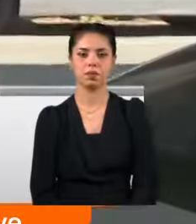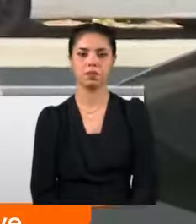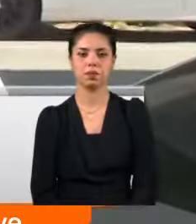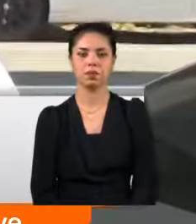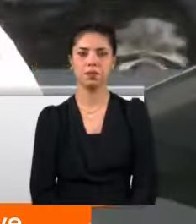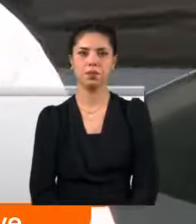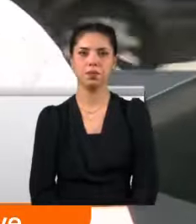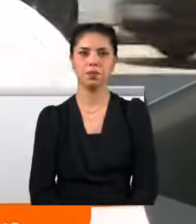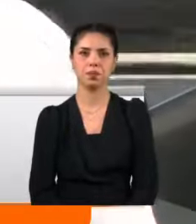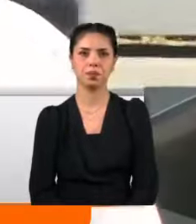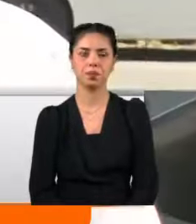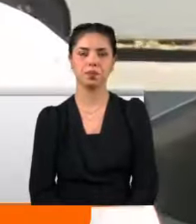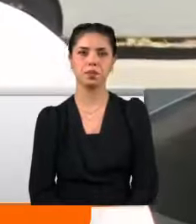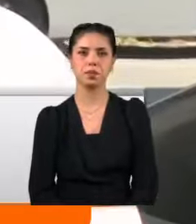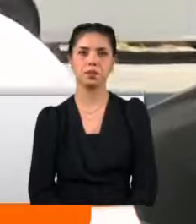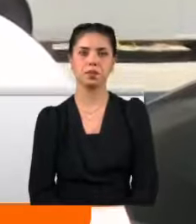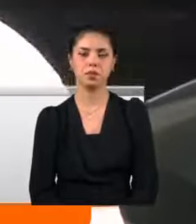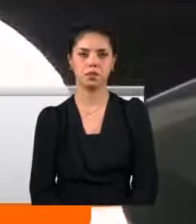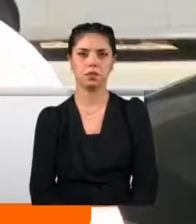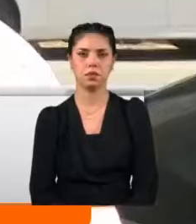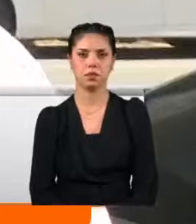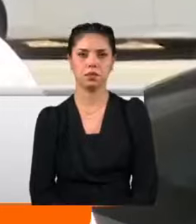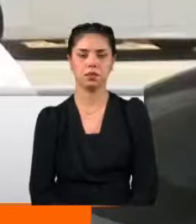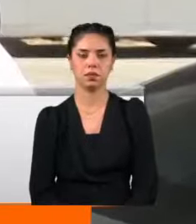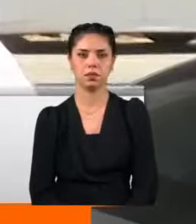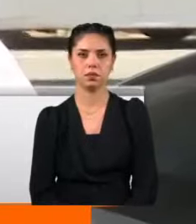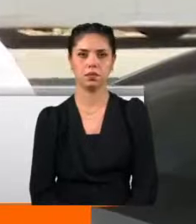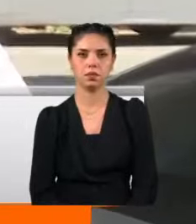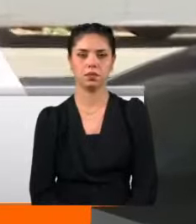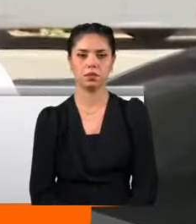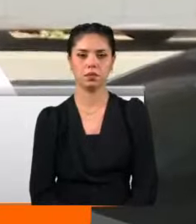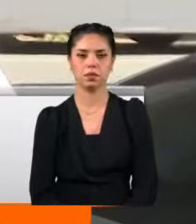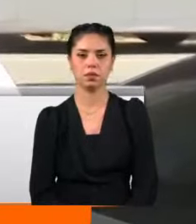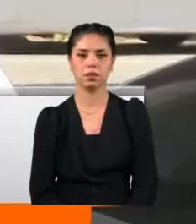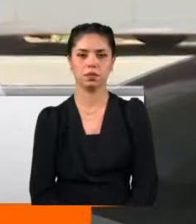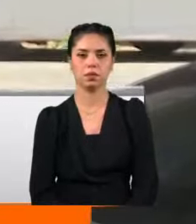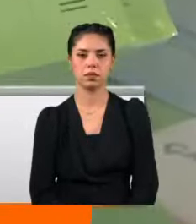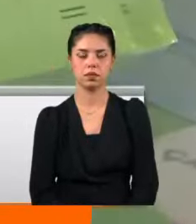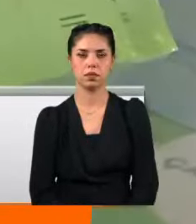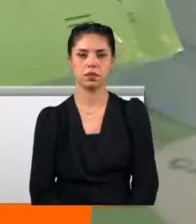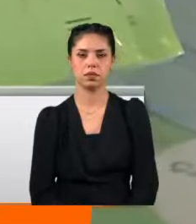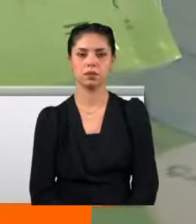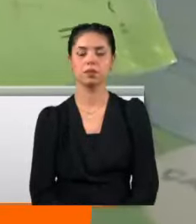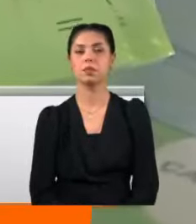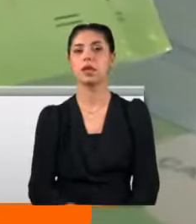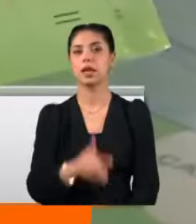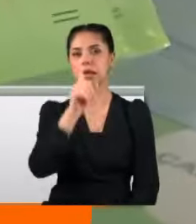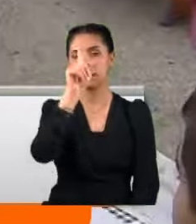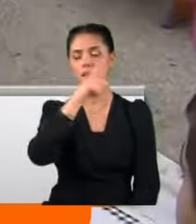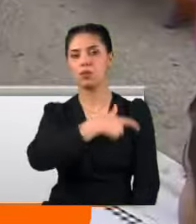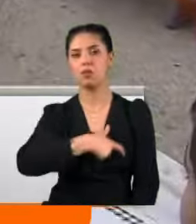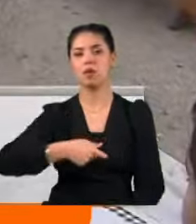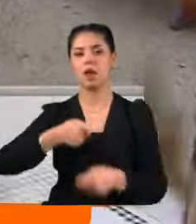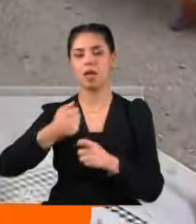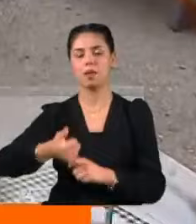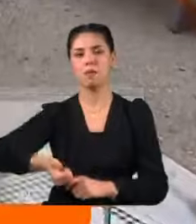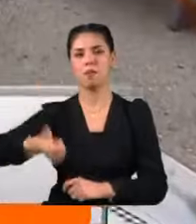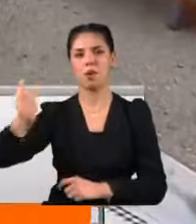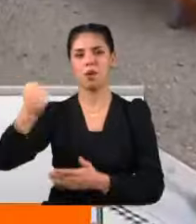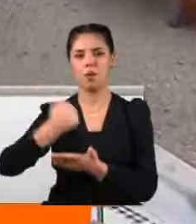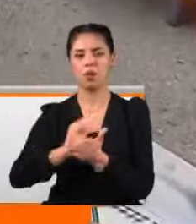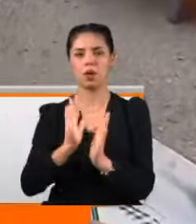pahalı yani, normal değil. Gerçekten çok pahalı yani. Daha ucuz olması gerekiyor. Peki sadece Milli Eğitim Bakanlığı